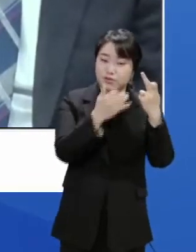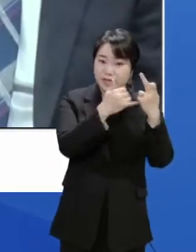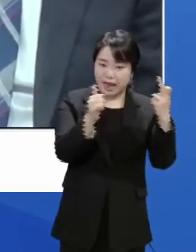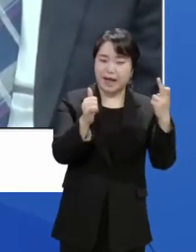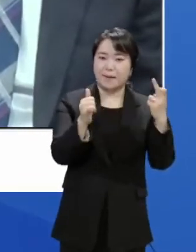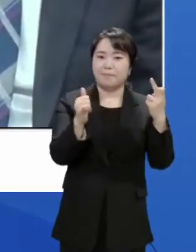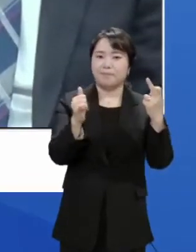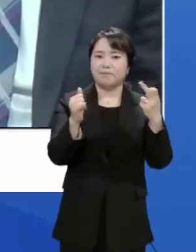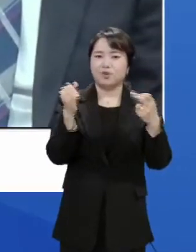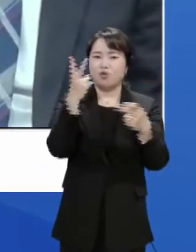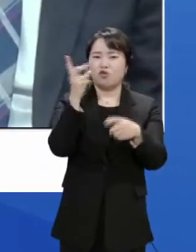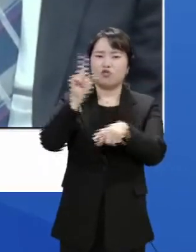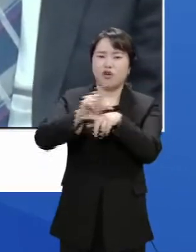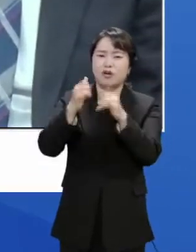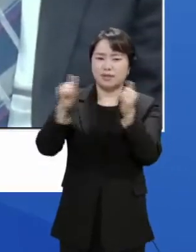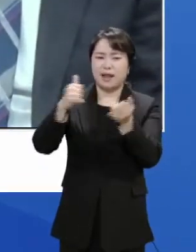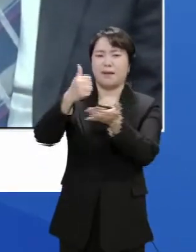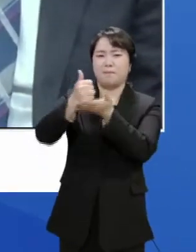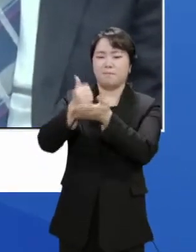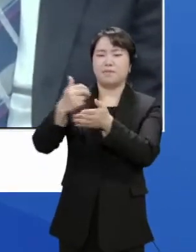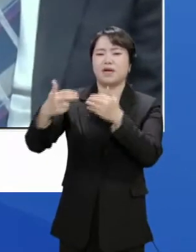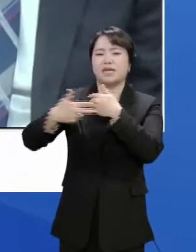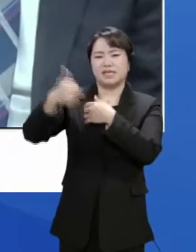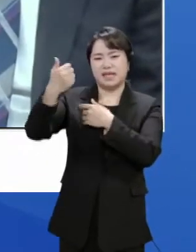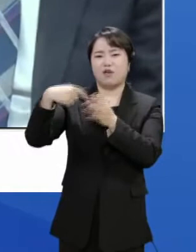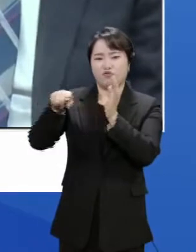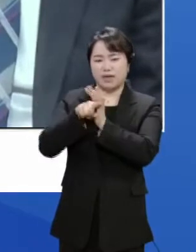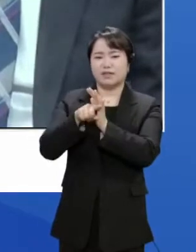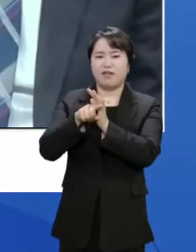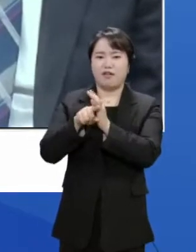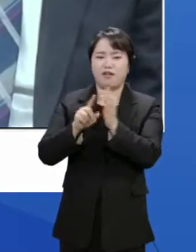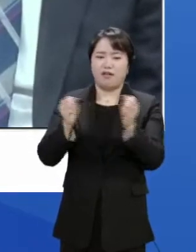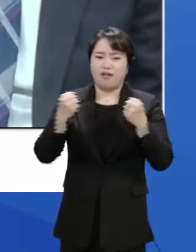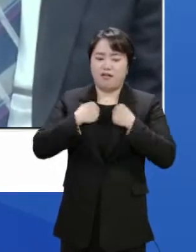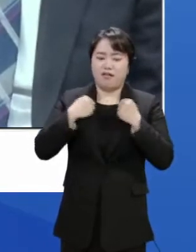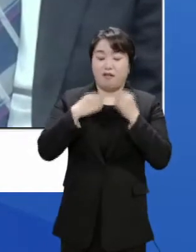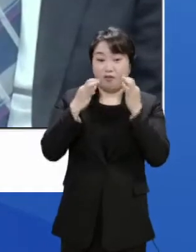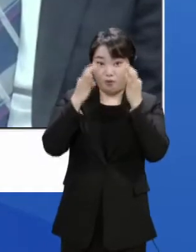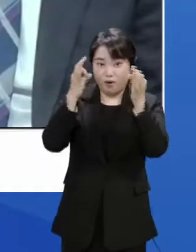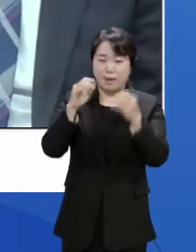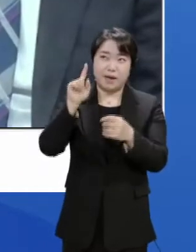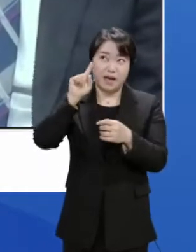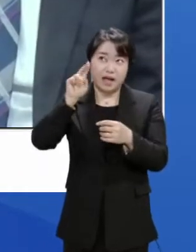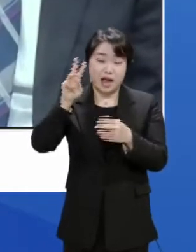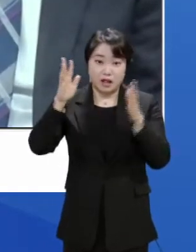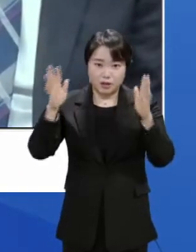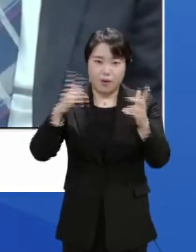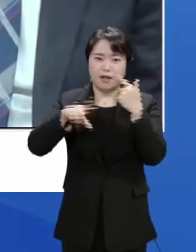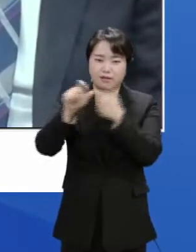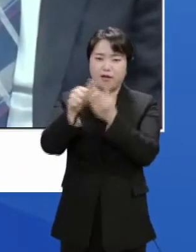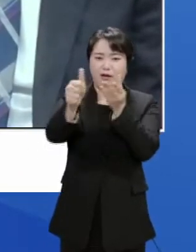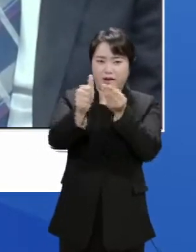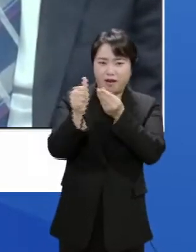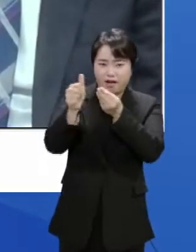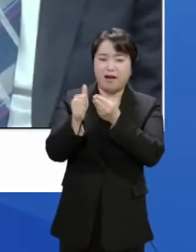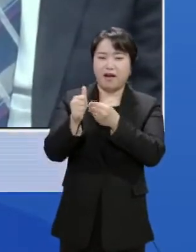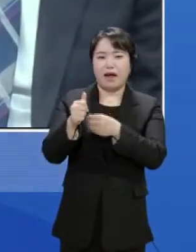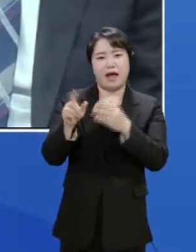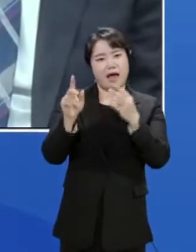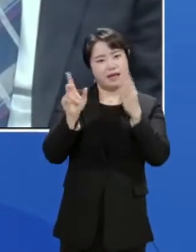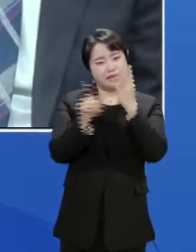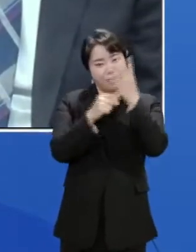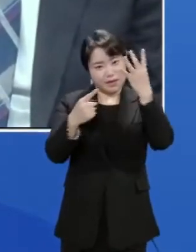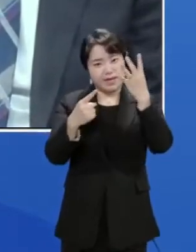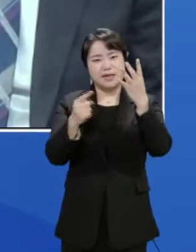저희가 사람을 지금 모집을 하고 있는데요. 이것도 2-3일 안에 다 모집을 끝내고 4월 1일 접종이 차질